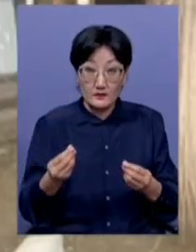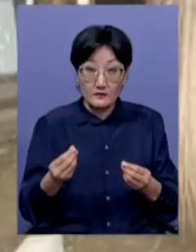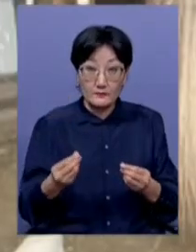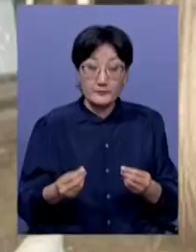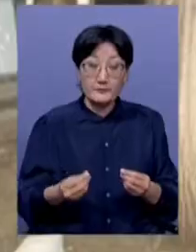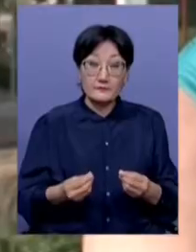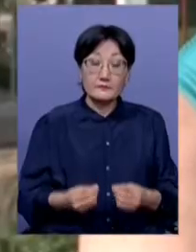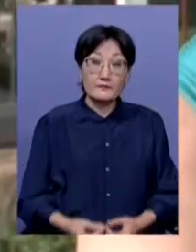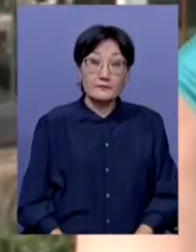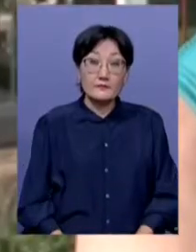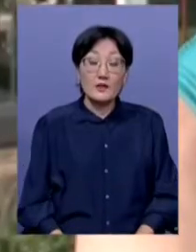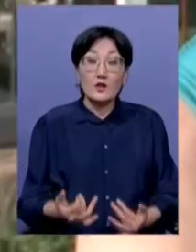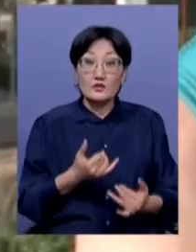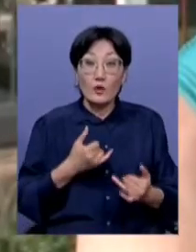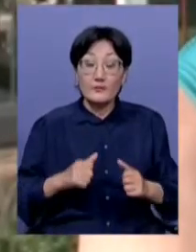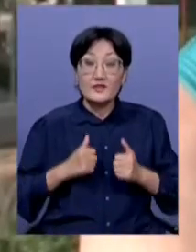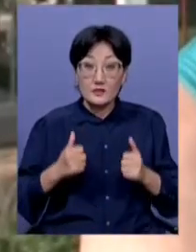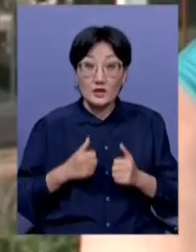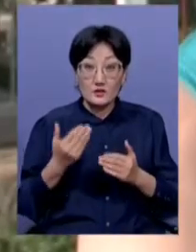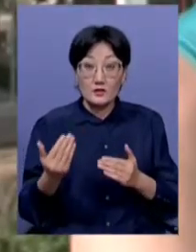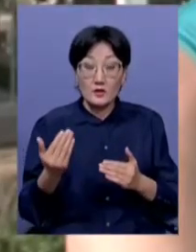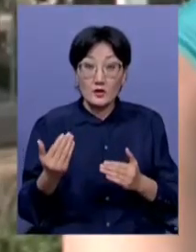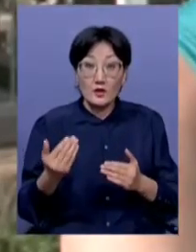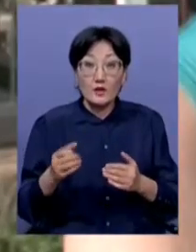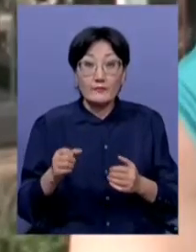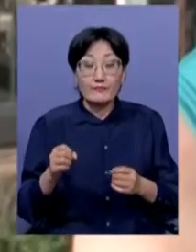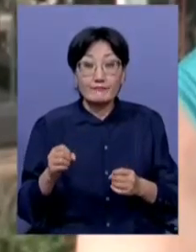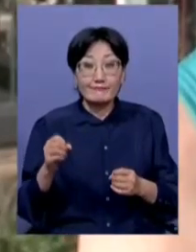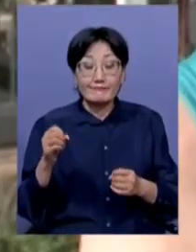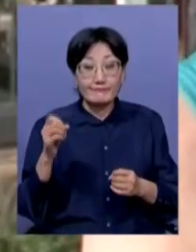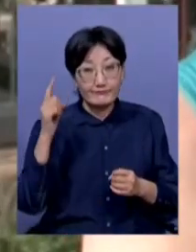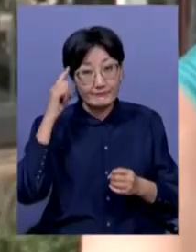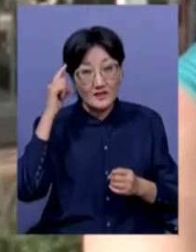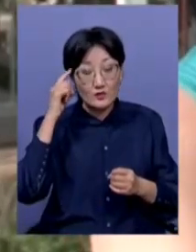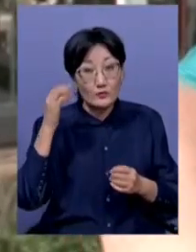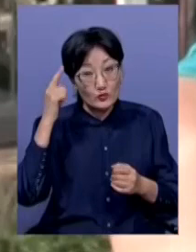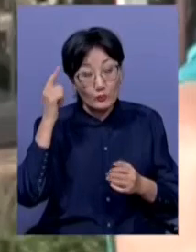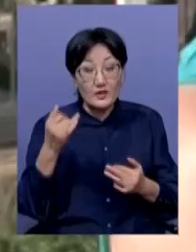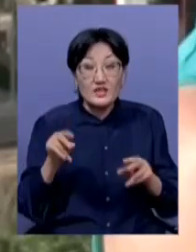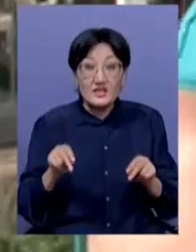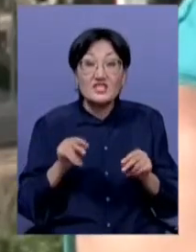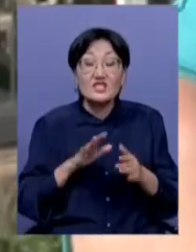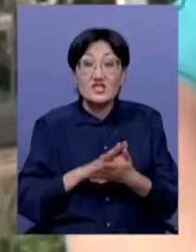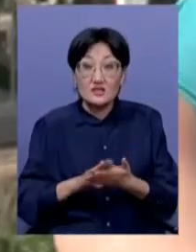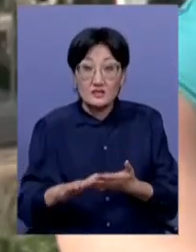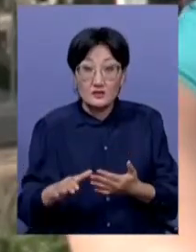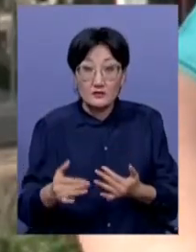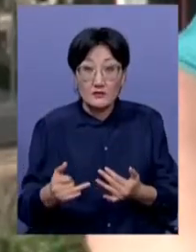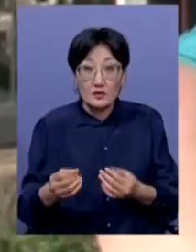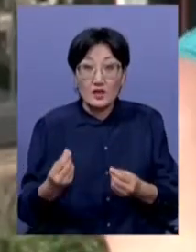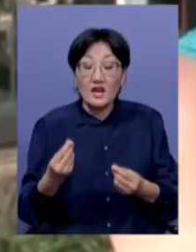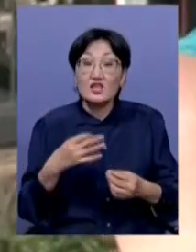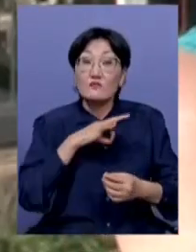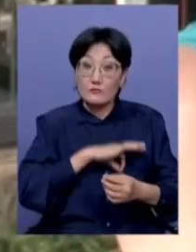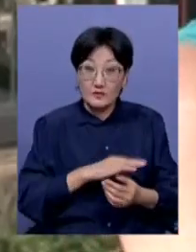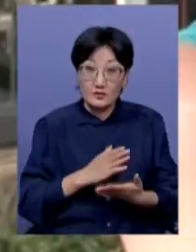средств. А нас пытаются там за дураков каких-то держать или еще что. Тут чисто вот отмывание